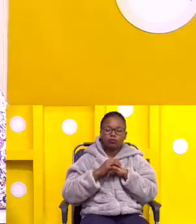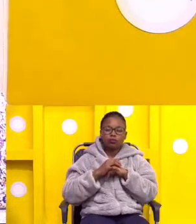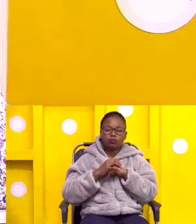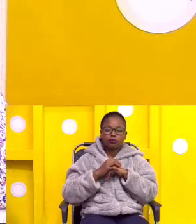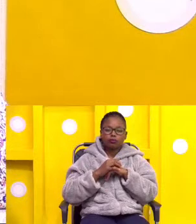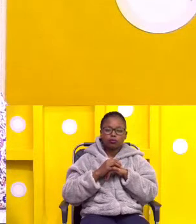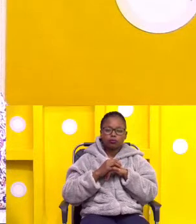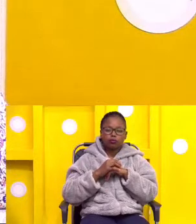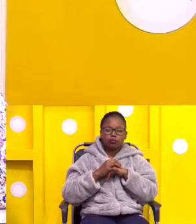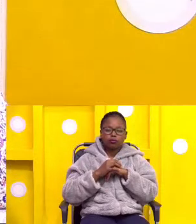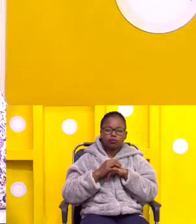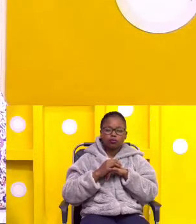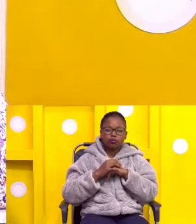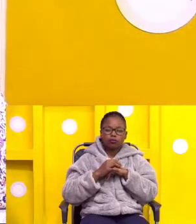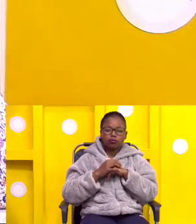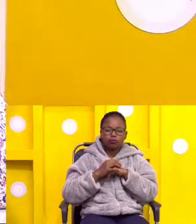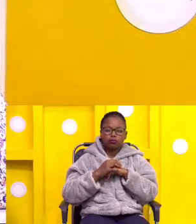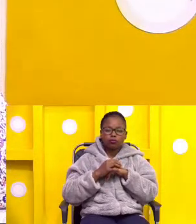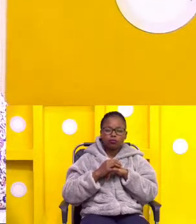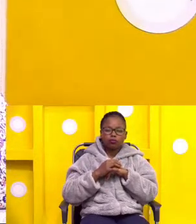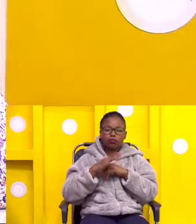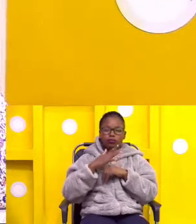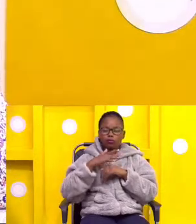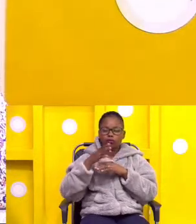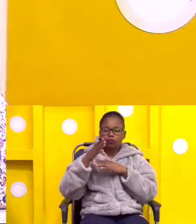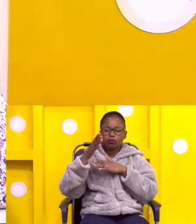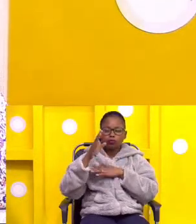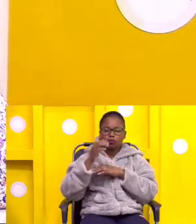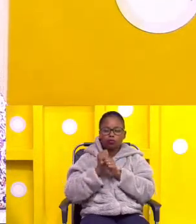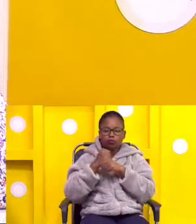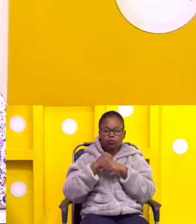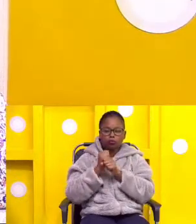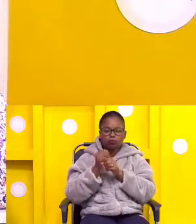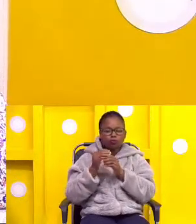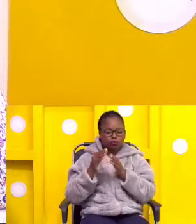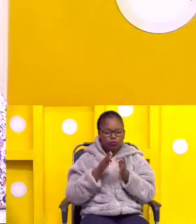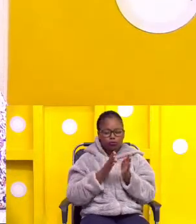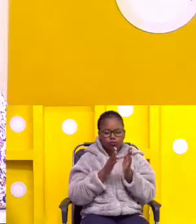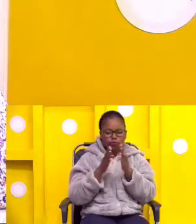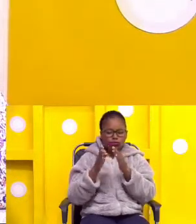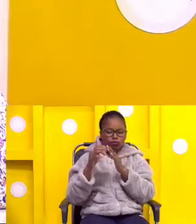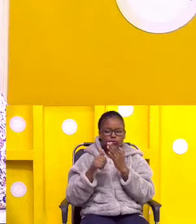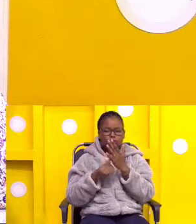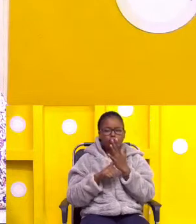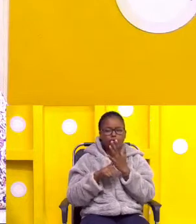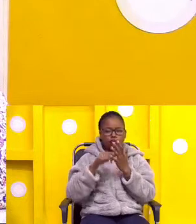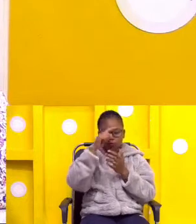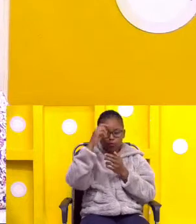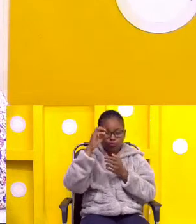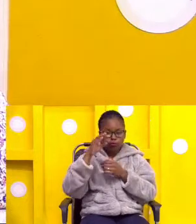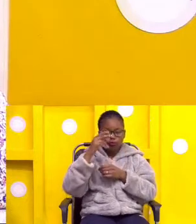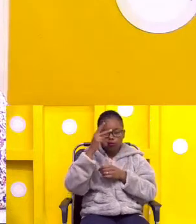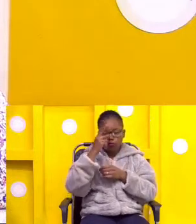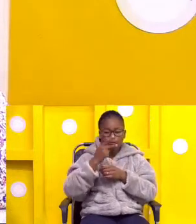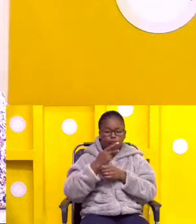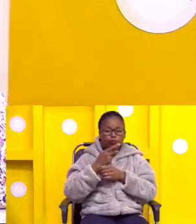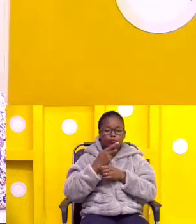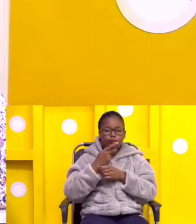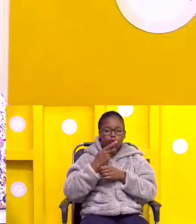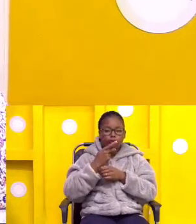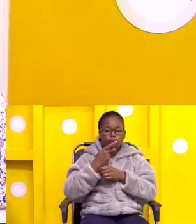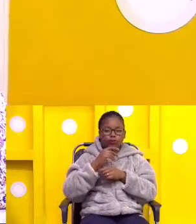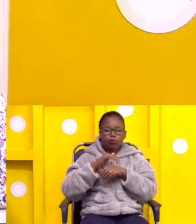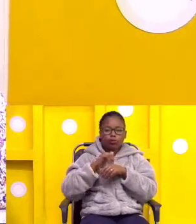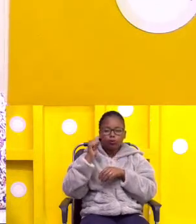Kwa ya kukoro, gaini ya gela gelia siyana vena ini, netodo asi yali, utu wa siyana gai.